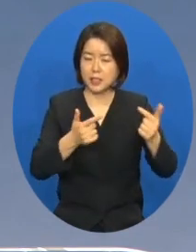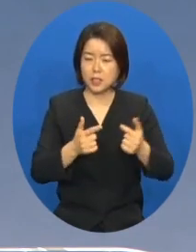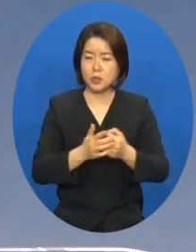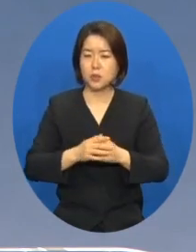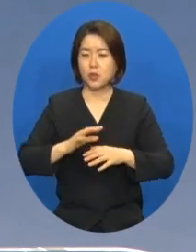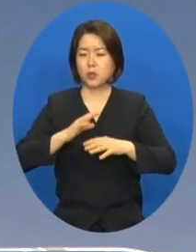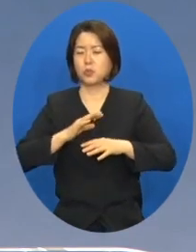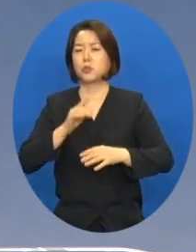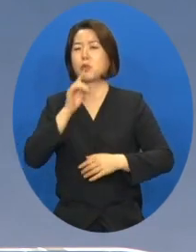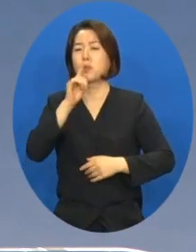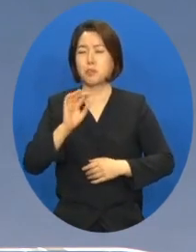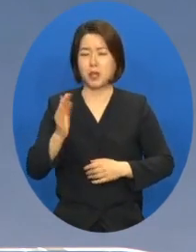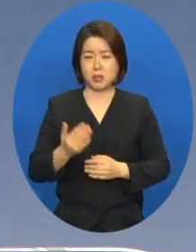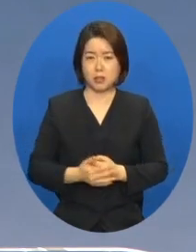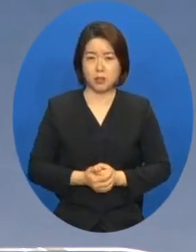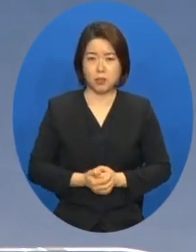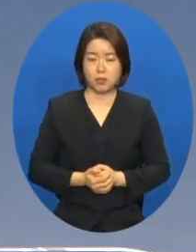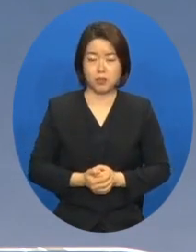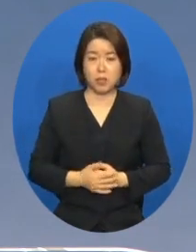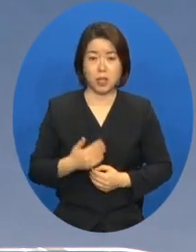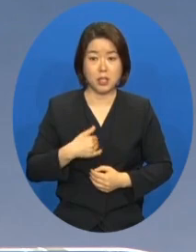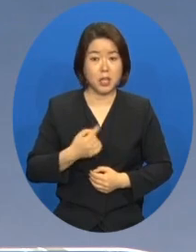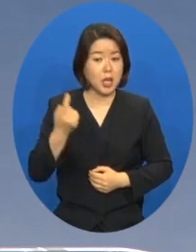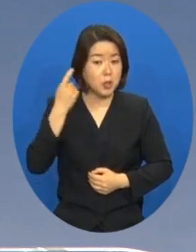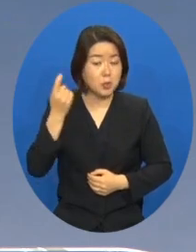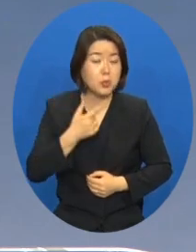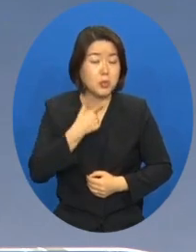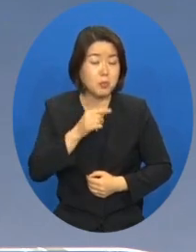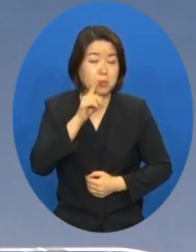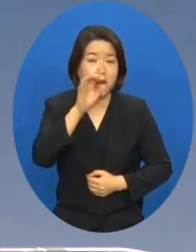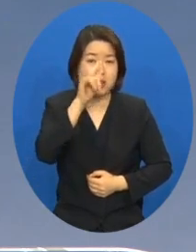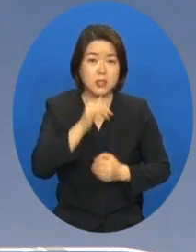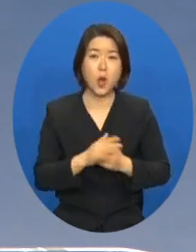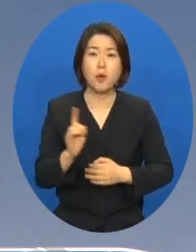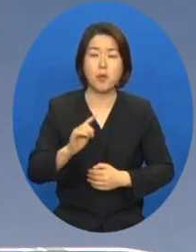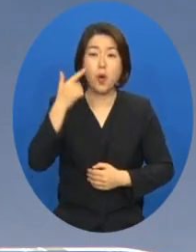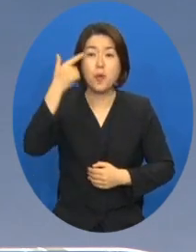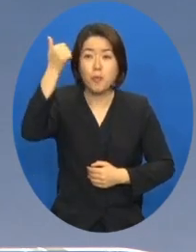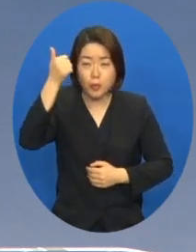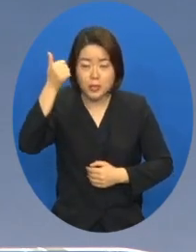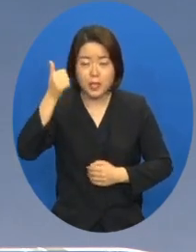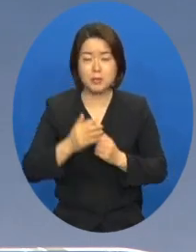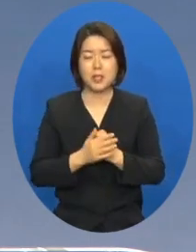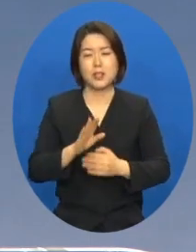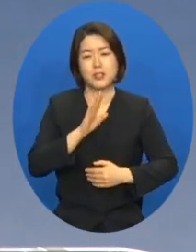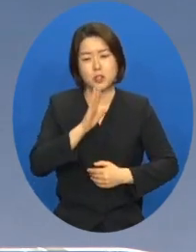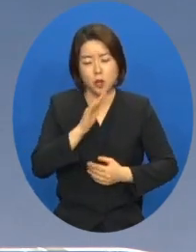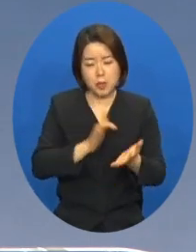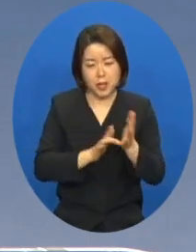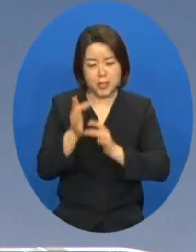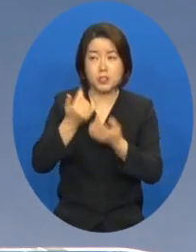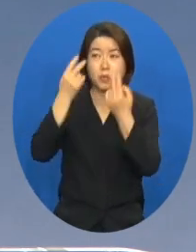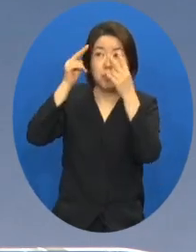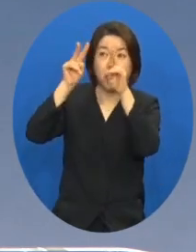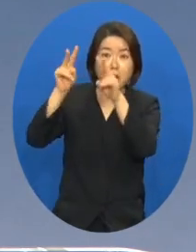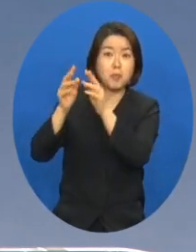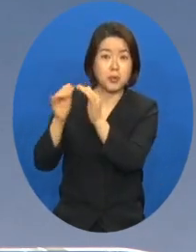말이 됩니다. 제가 듣고 싶은 말이 있기는 해요. 목사님은 정말 예수님을 바라보시는 분이군요.